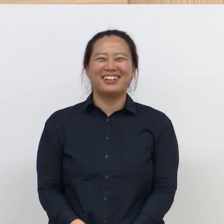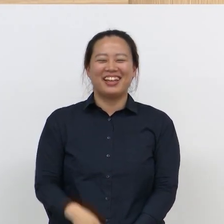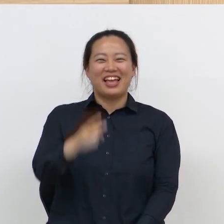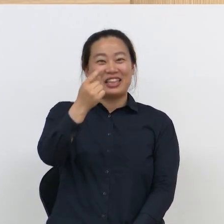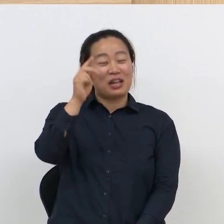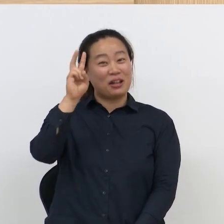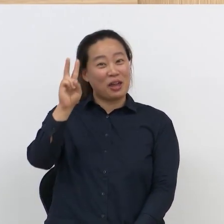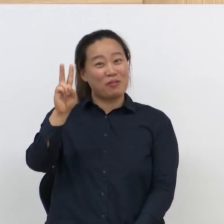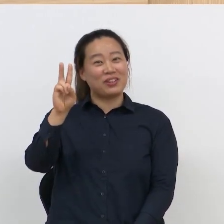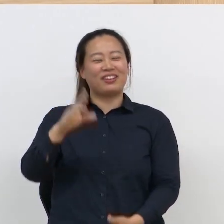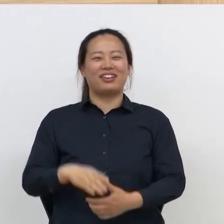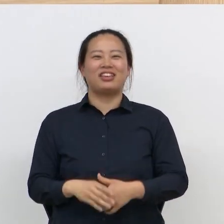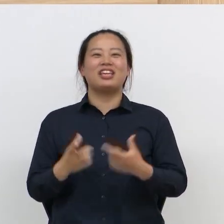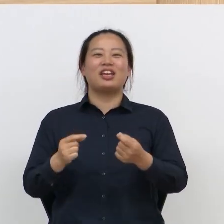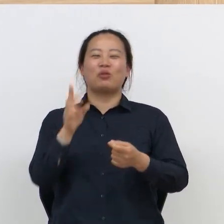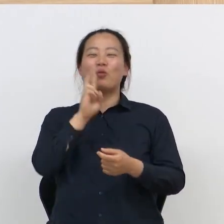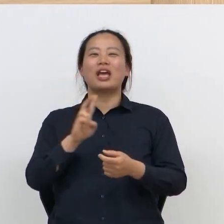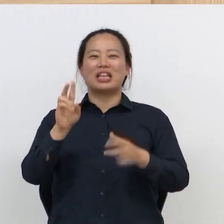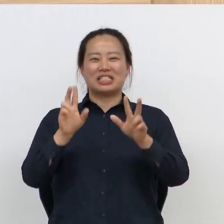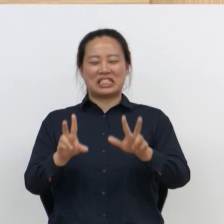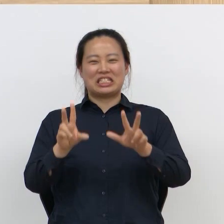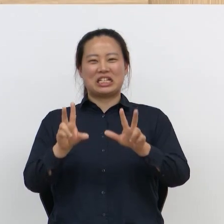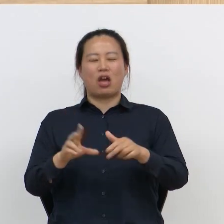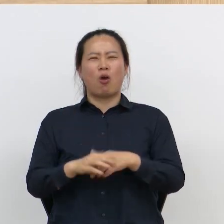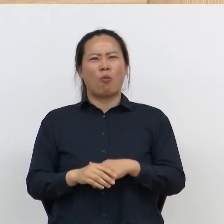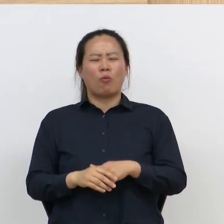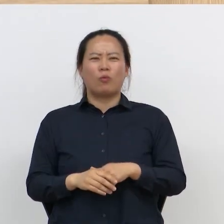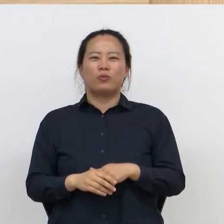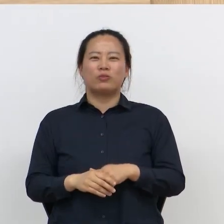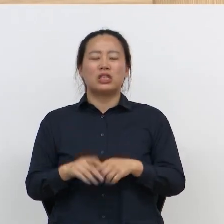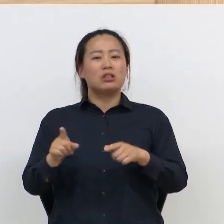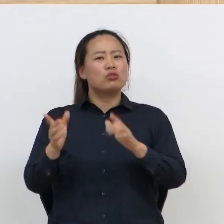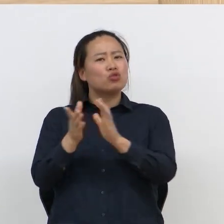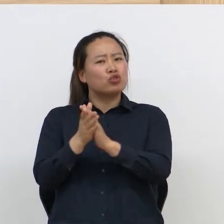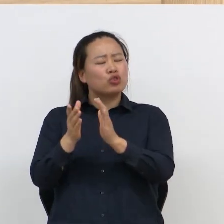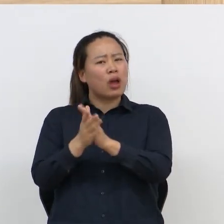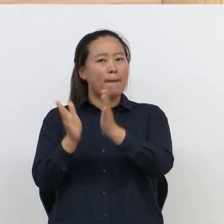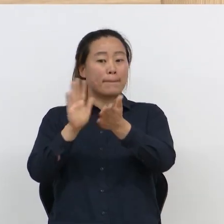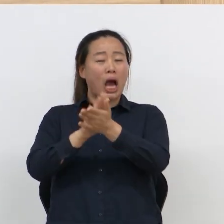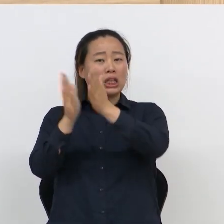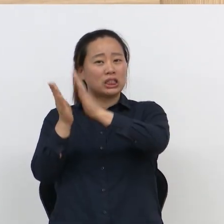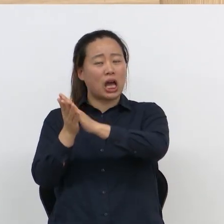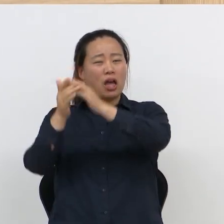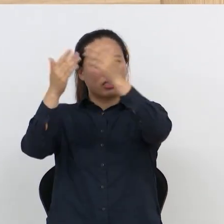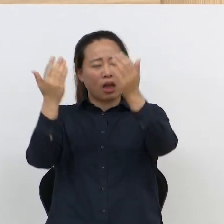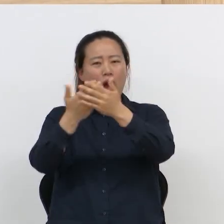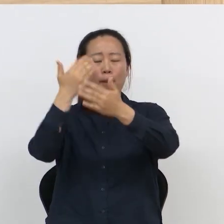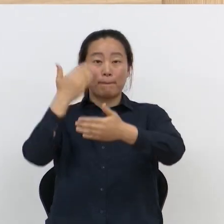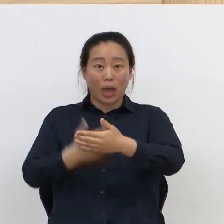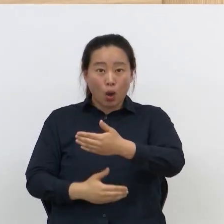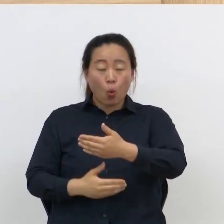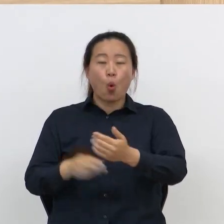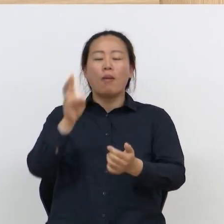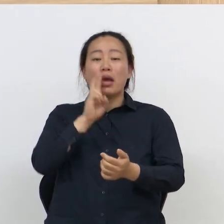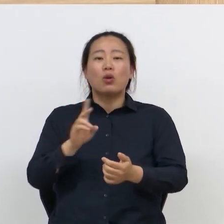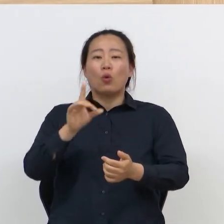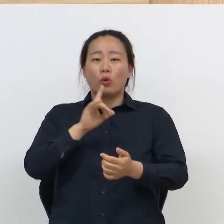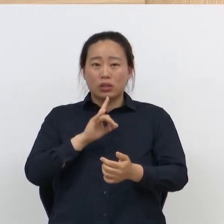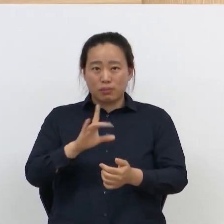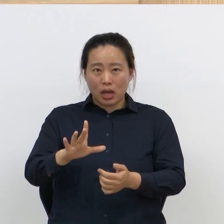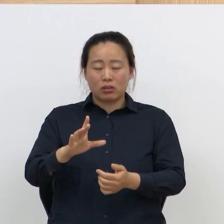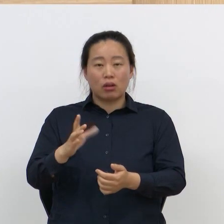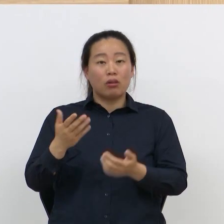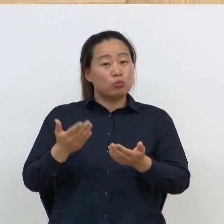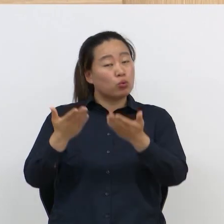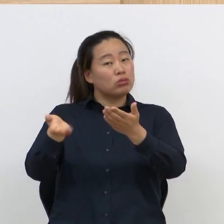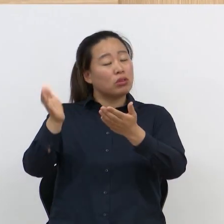텔레비전에 그겁니다 이게 우리도 어려운데 이 친구들은 박자 다 떼고 이렇게 멜로디만 짚어줬는데도 이걸 이제 맞추는 거죠.